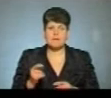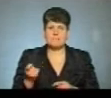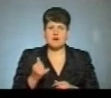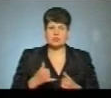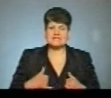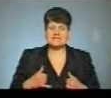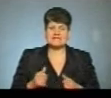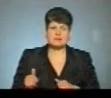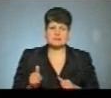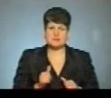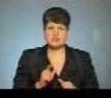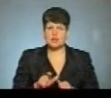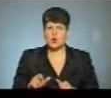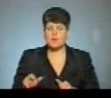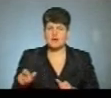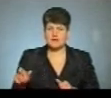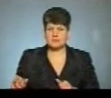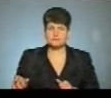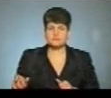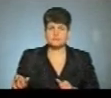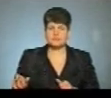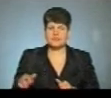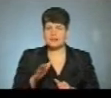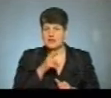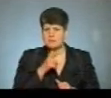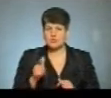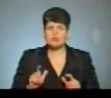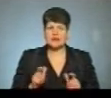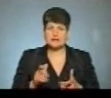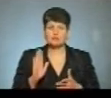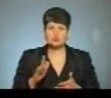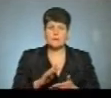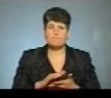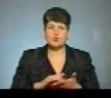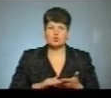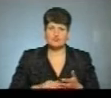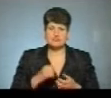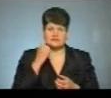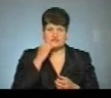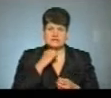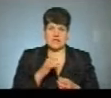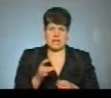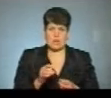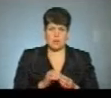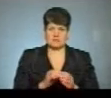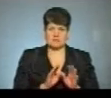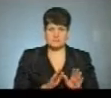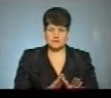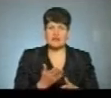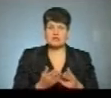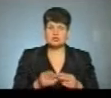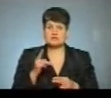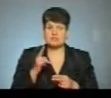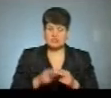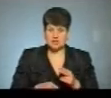малозабезпечених громадян, державна допомога малозабезпеченим громадян, на період карантину буде продовжена в старому розмірі. Тобто, якщо завершився